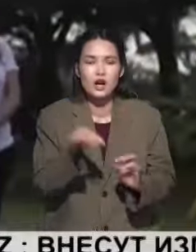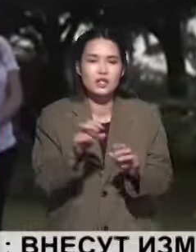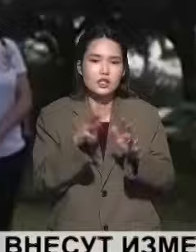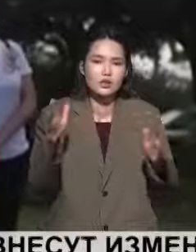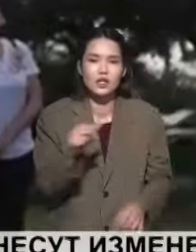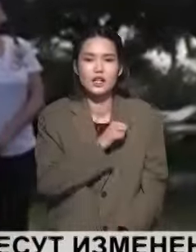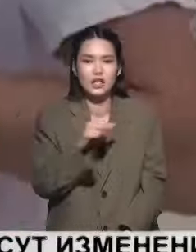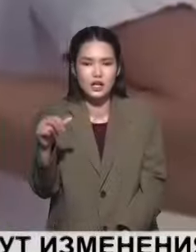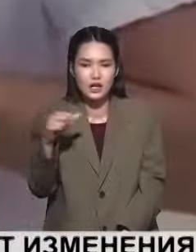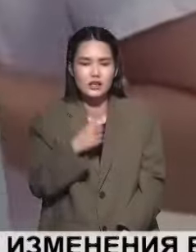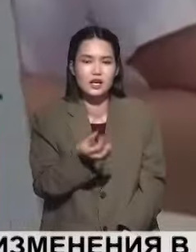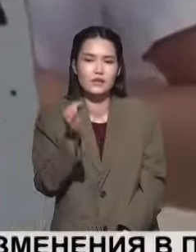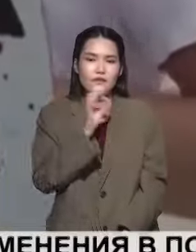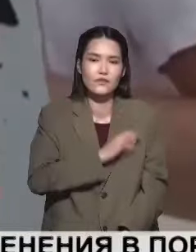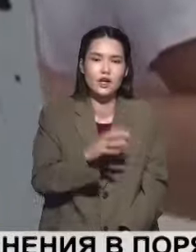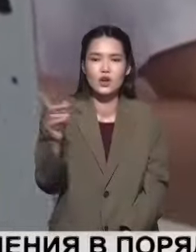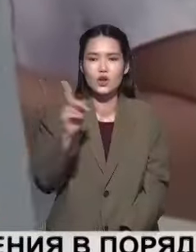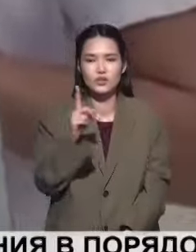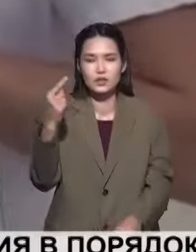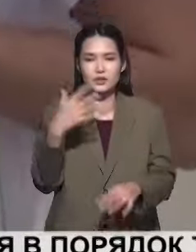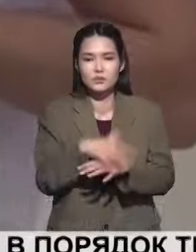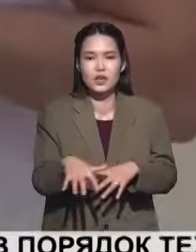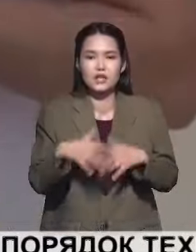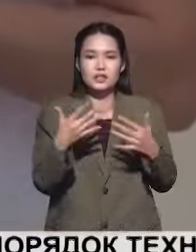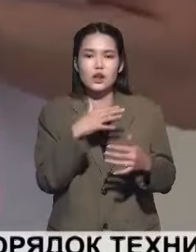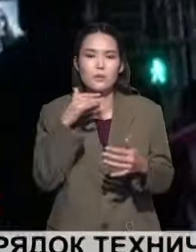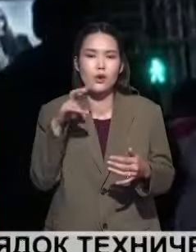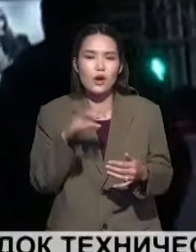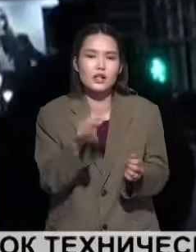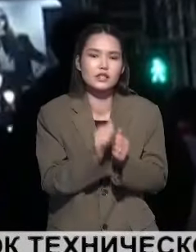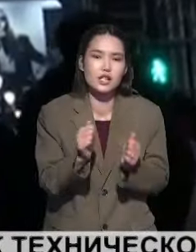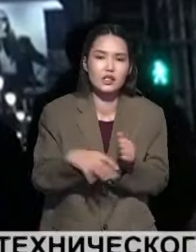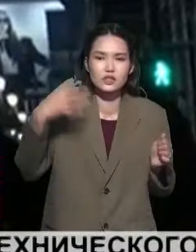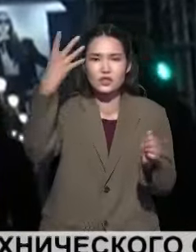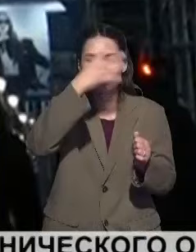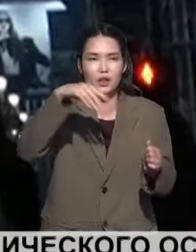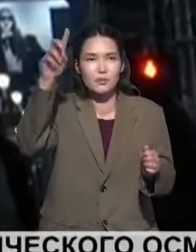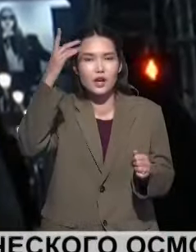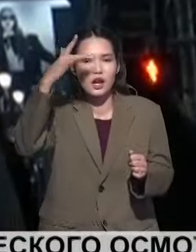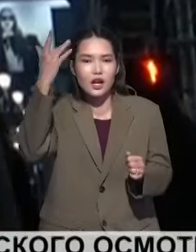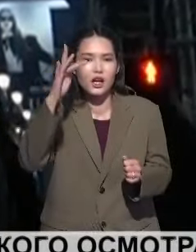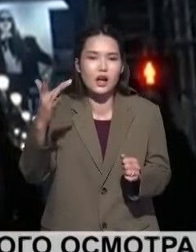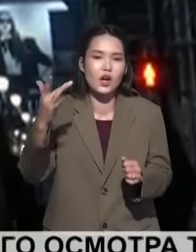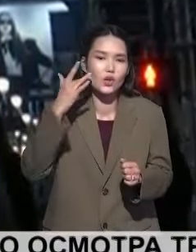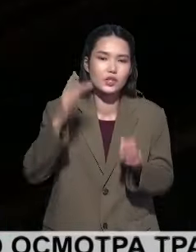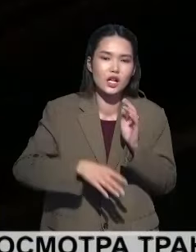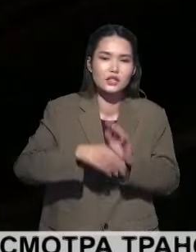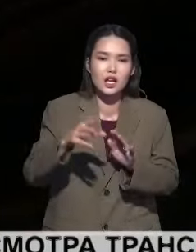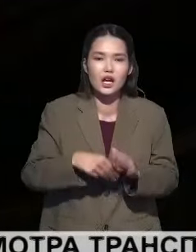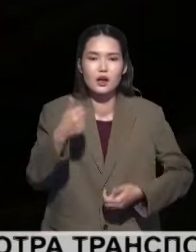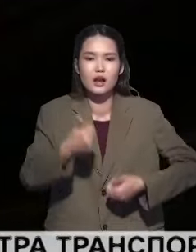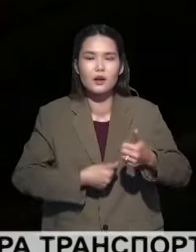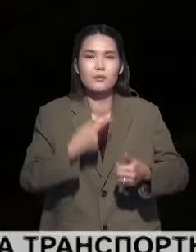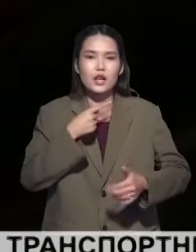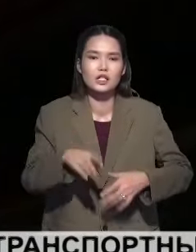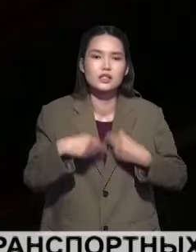Америке, но и за ее пределами. Пусть даже номинально. Уже много лет, каждые 4 года, американцы в Париже приходят в бар «Харрис Нью-Йорк», чтобы проголосовать